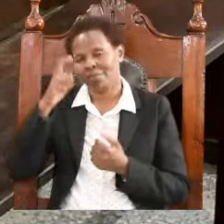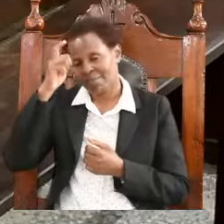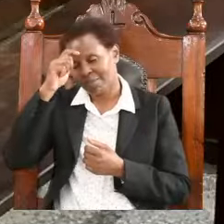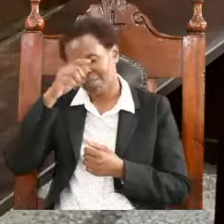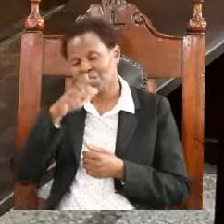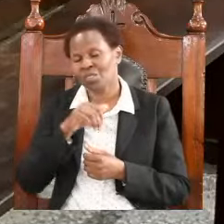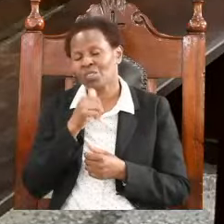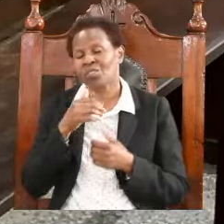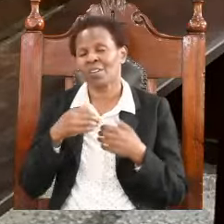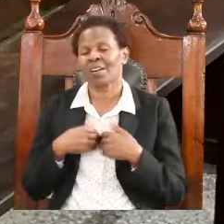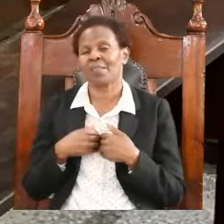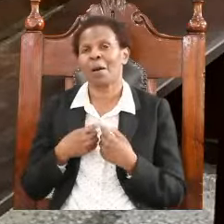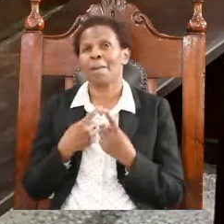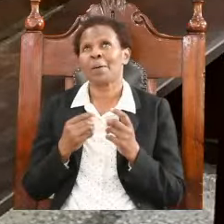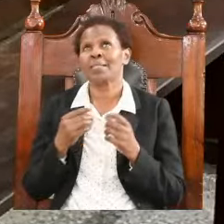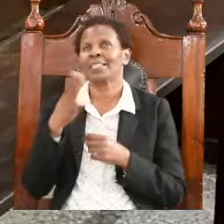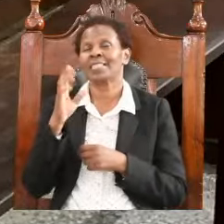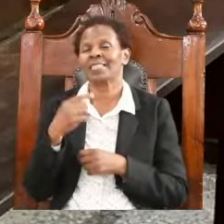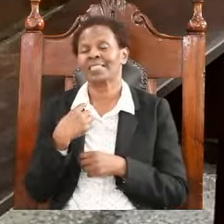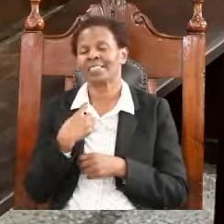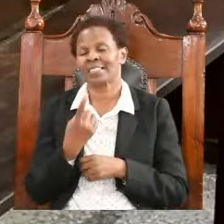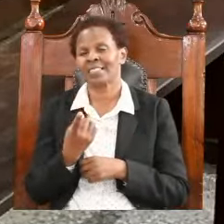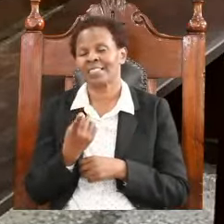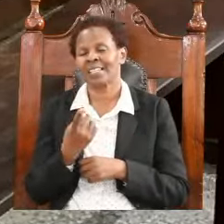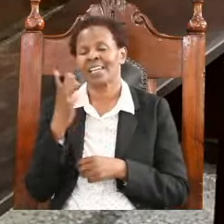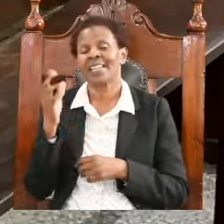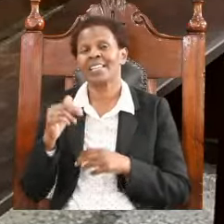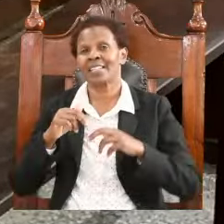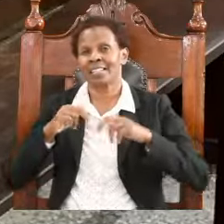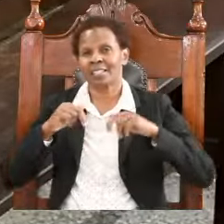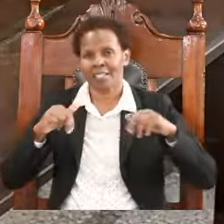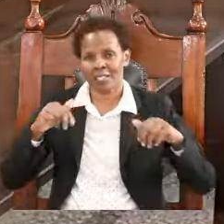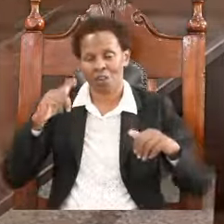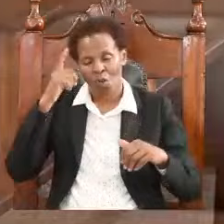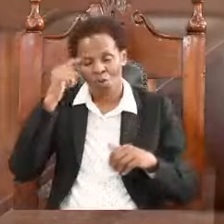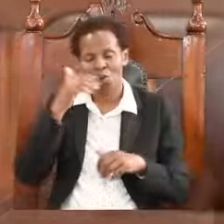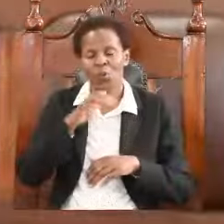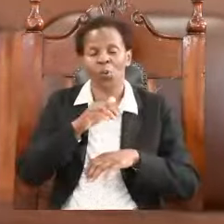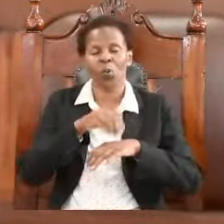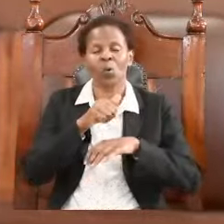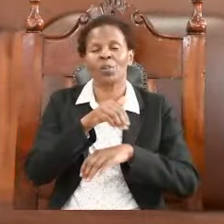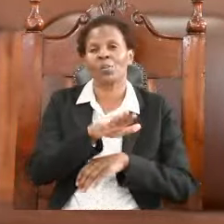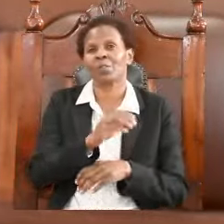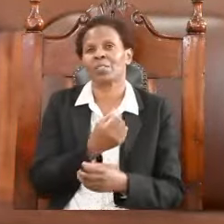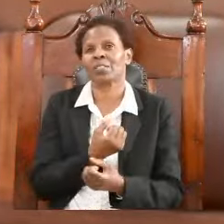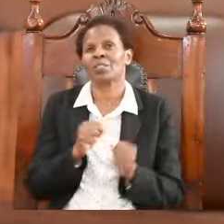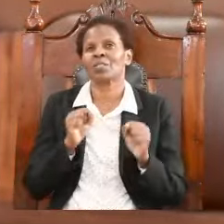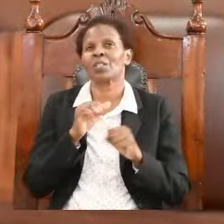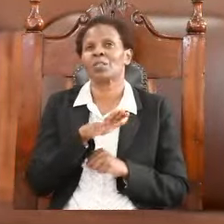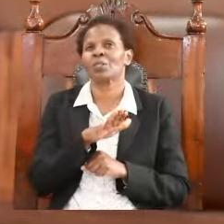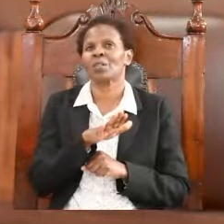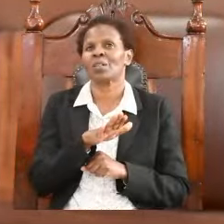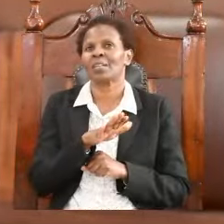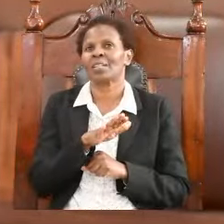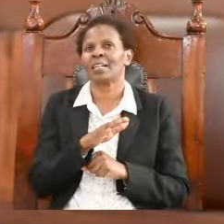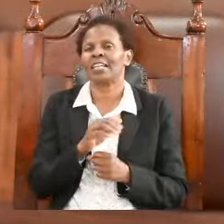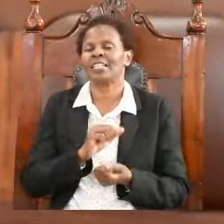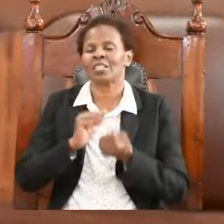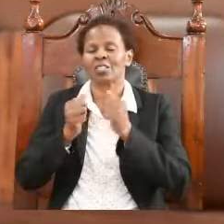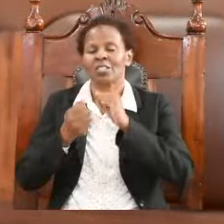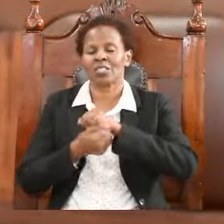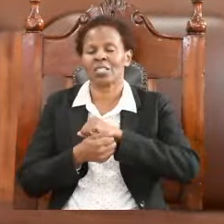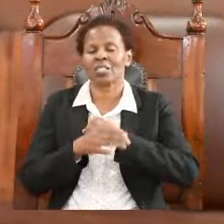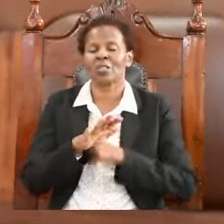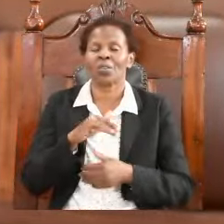naguo no akauga we mwene agatwetha agatwita agatuhonokia agatugarura